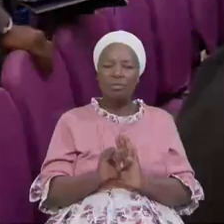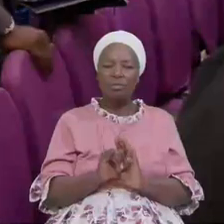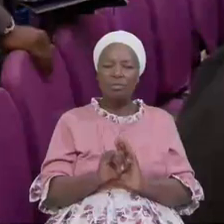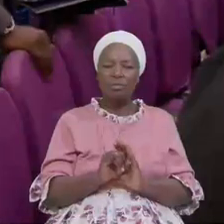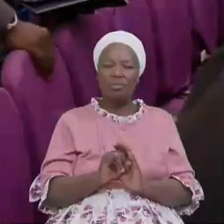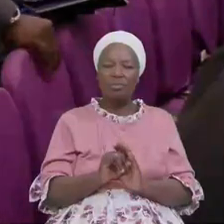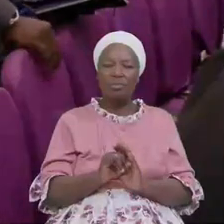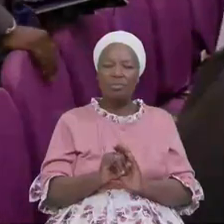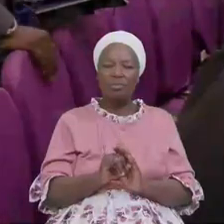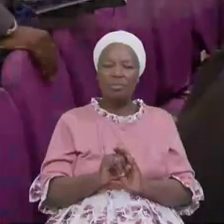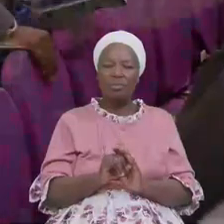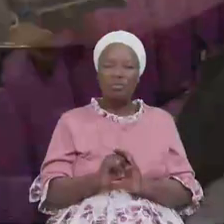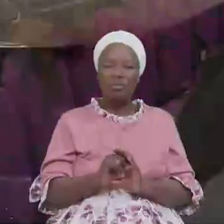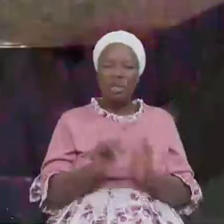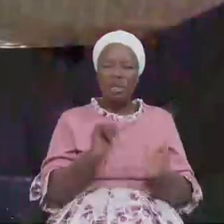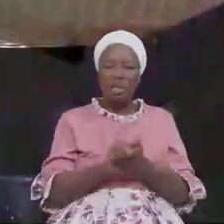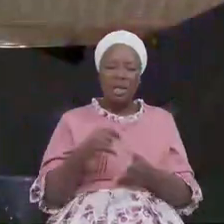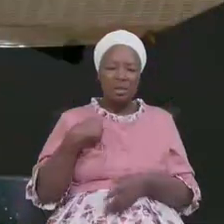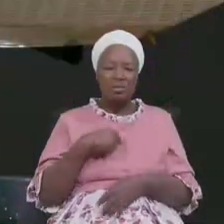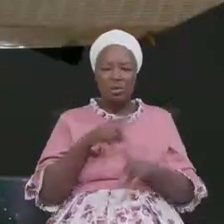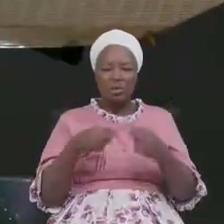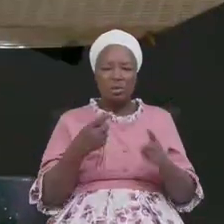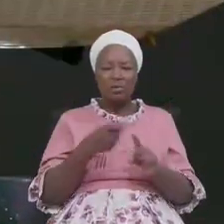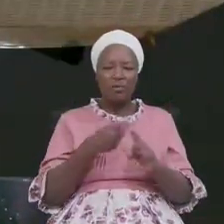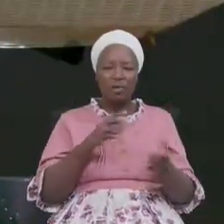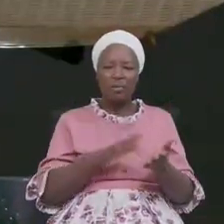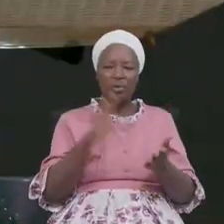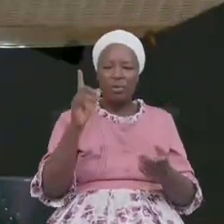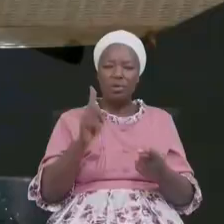Et nous passons de gloire en gloire.